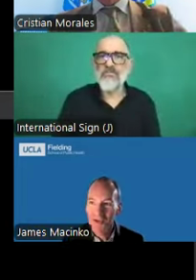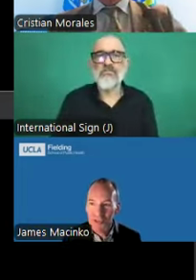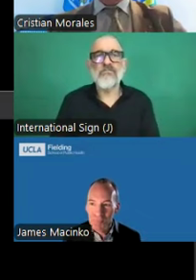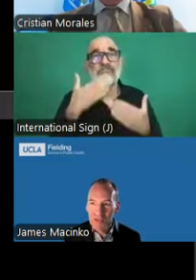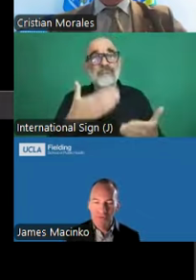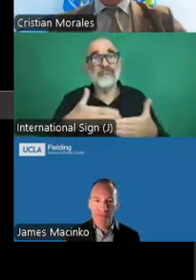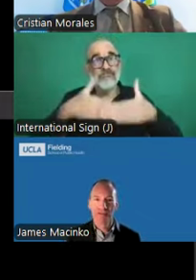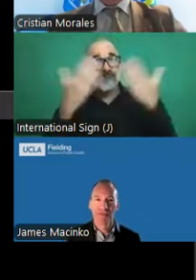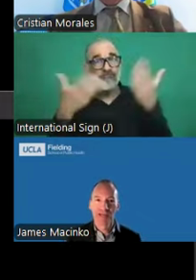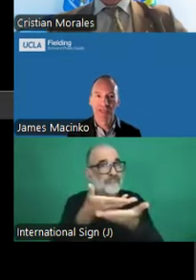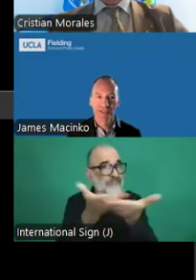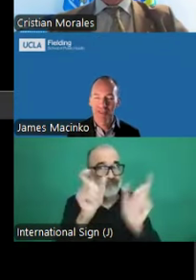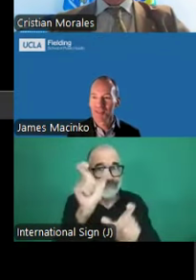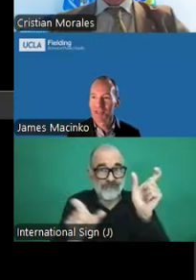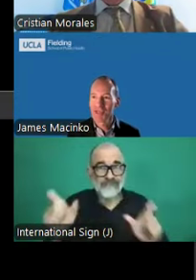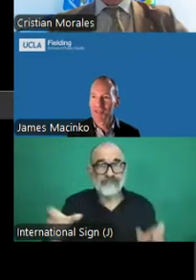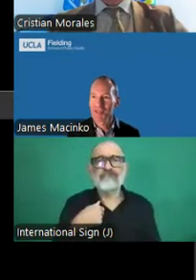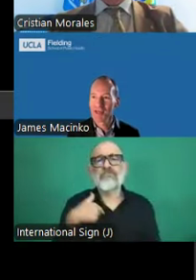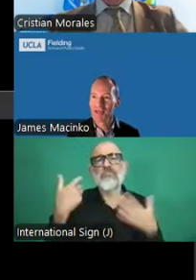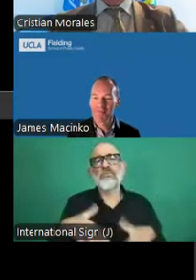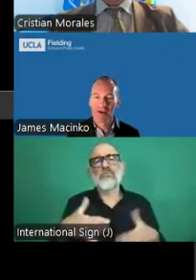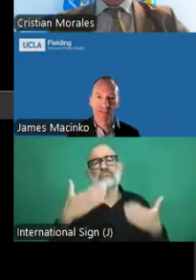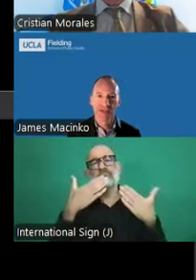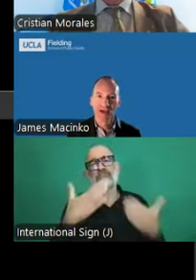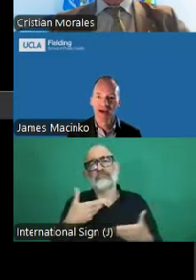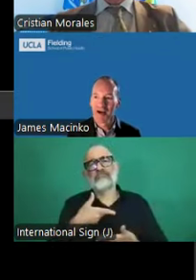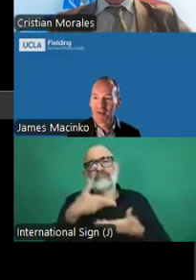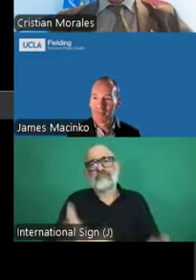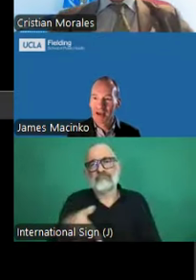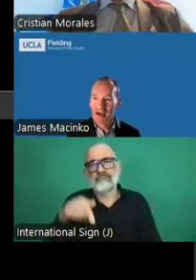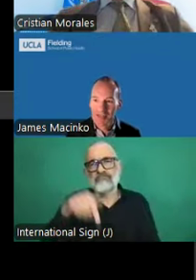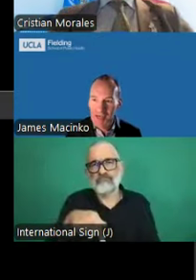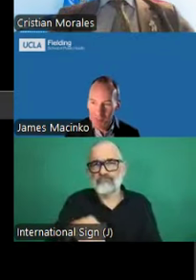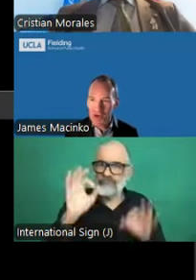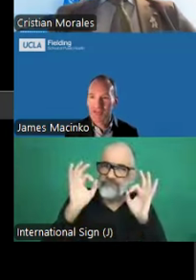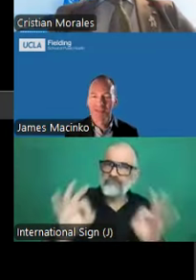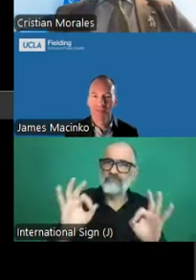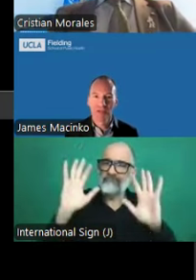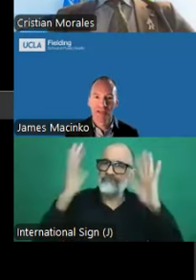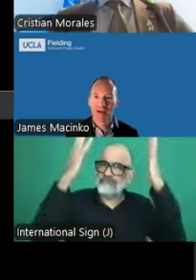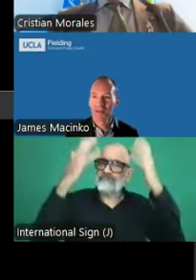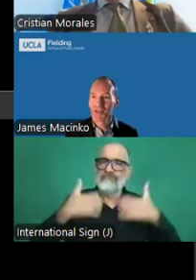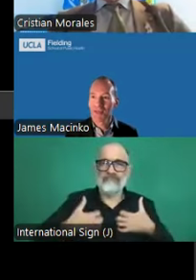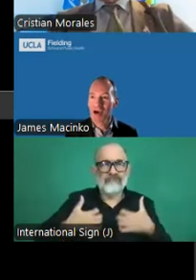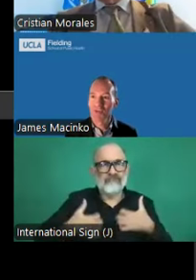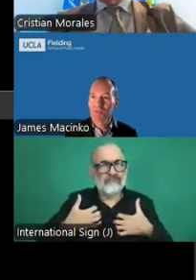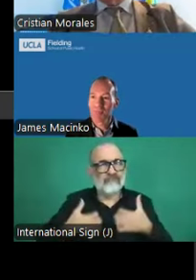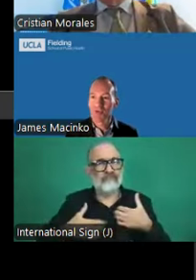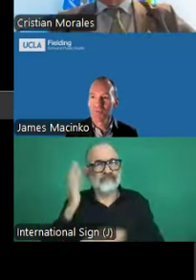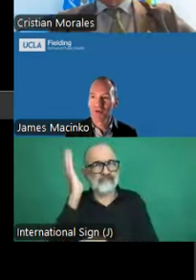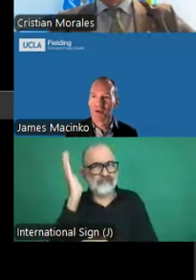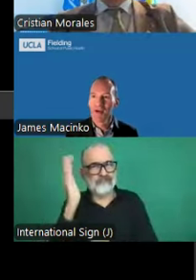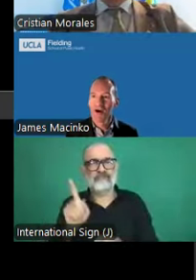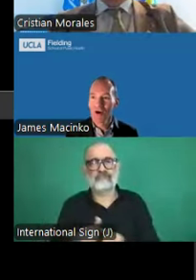Bonjour tout le monde. Merci de cette invitation. C'est vraiment un événement tellement bon. Dr